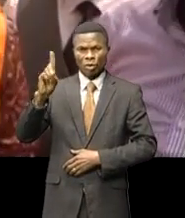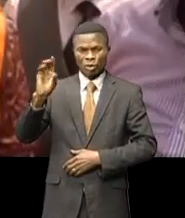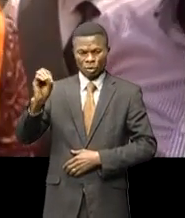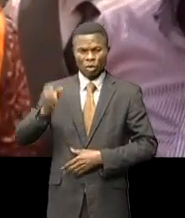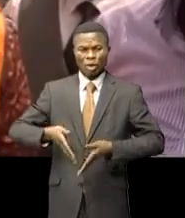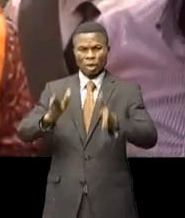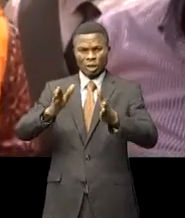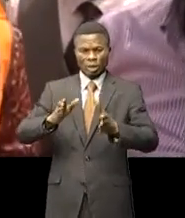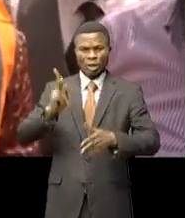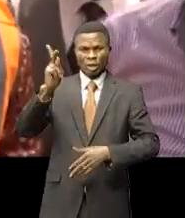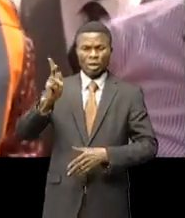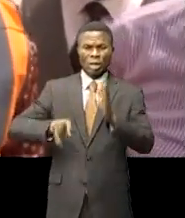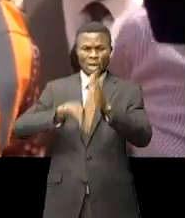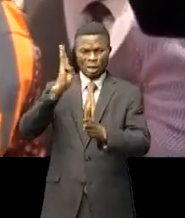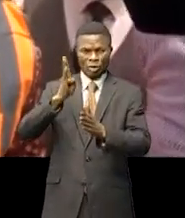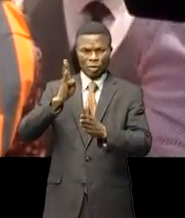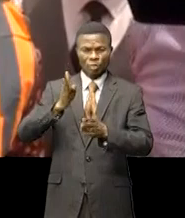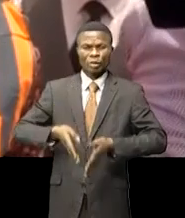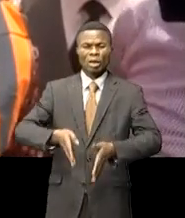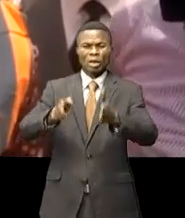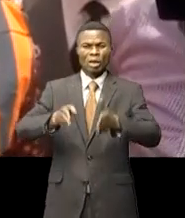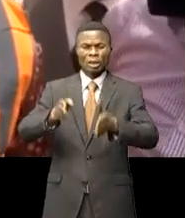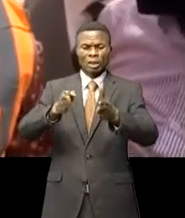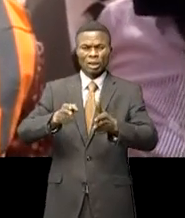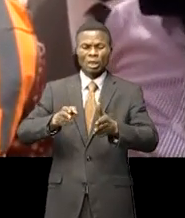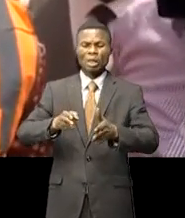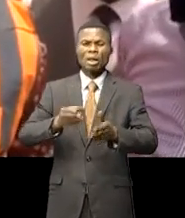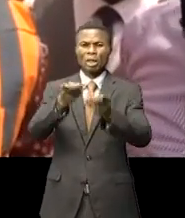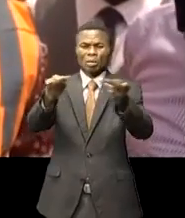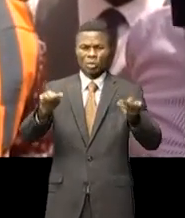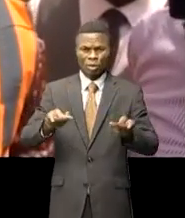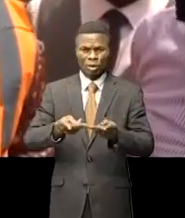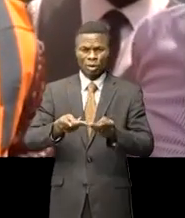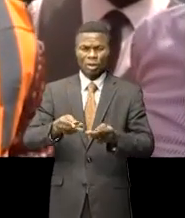l'axe 14e avenue référence jusqu'à la